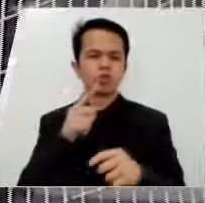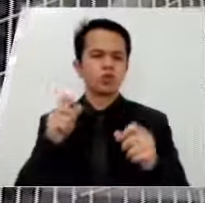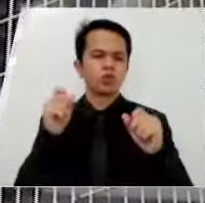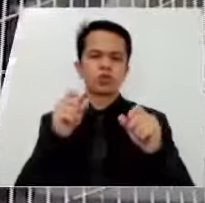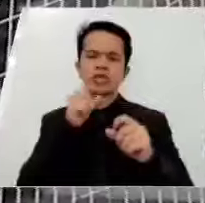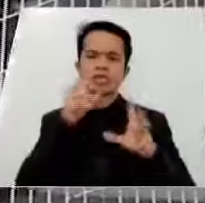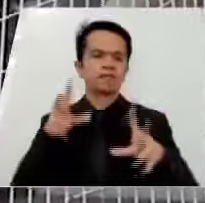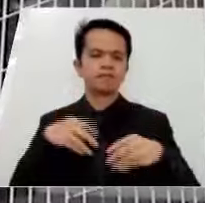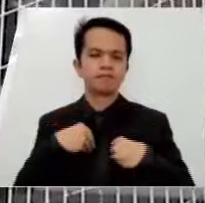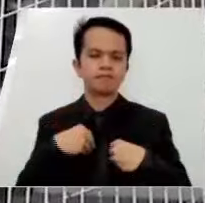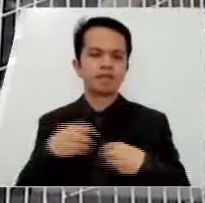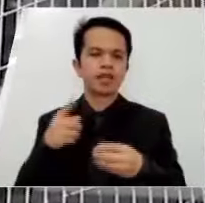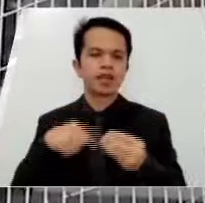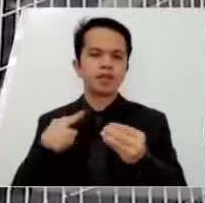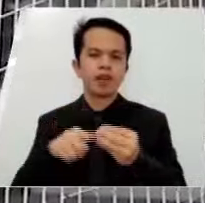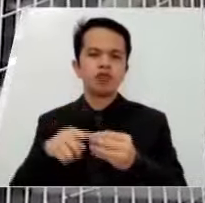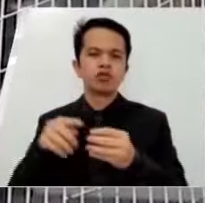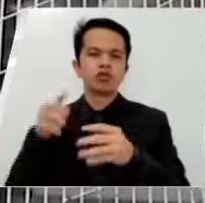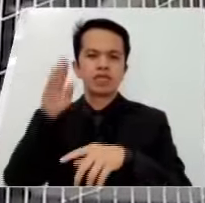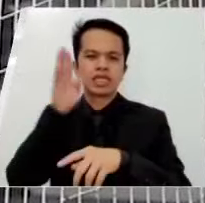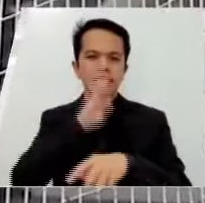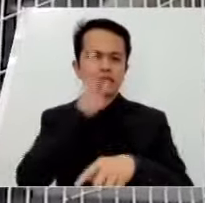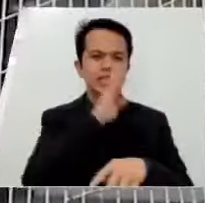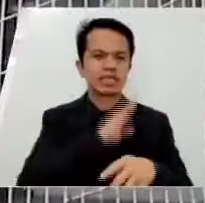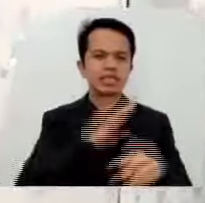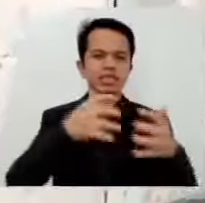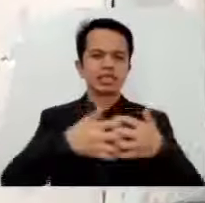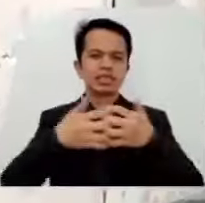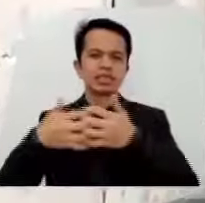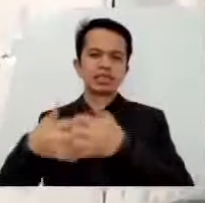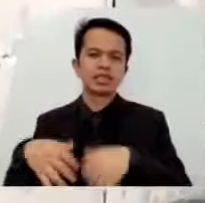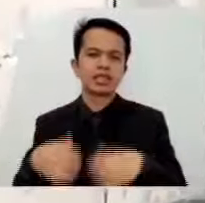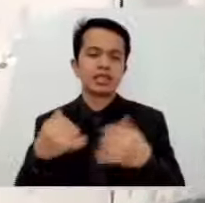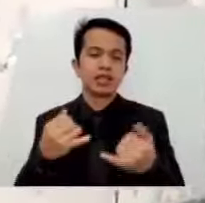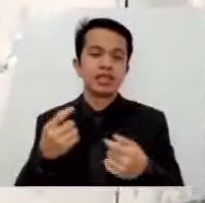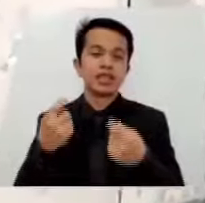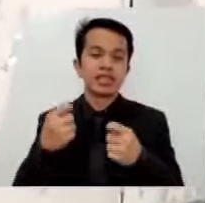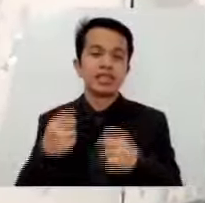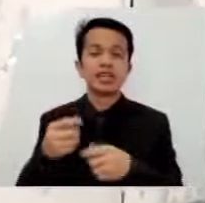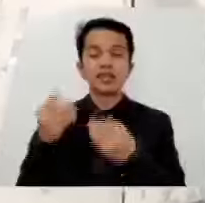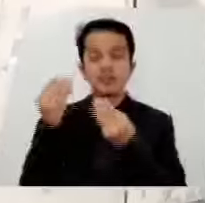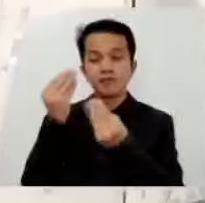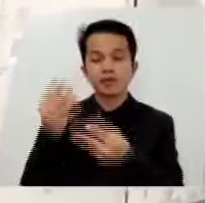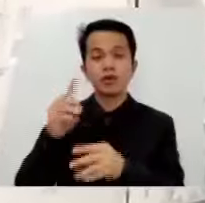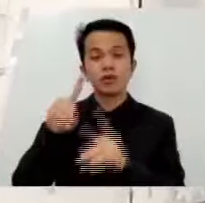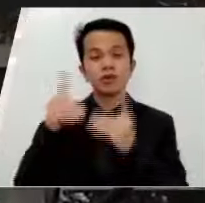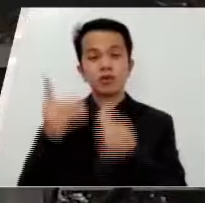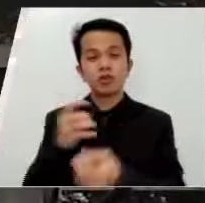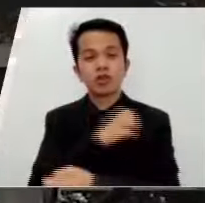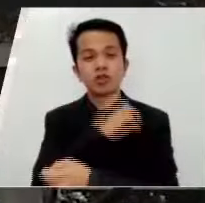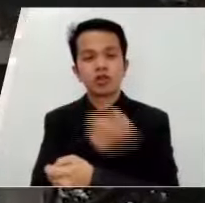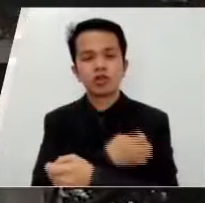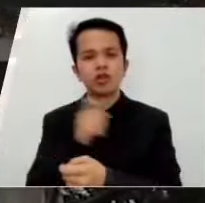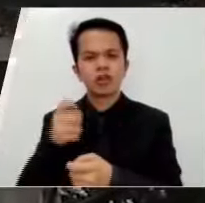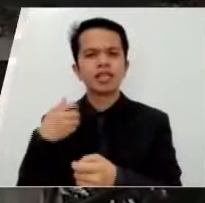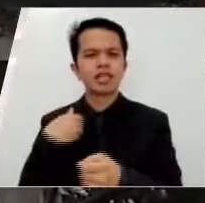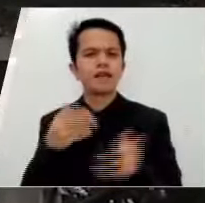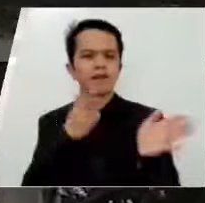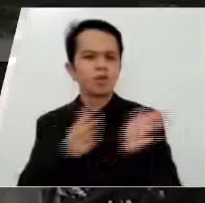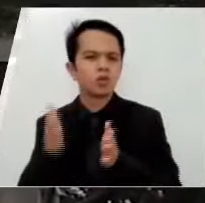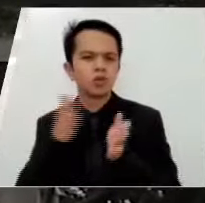ang pagpalya ng mga planta. Ilang beses nga raw nilang sinabihan ng Department of Energy na magpatupad ng contingency plan para maitawid